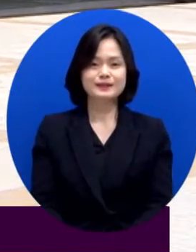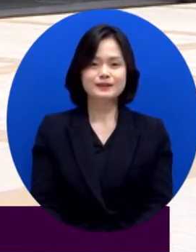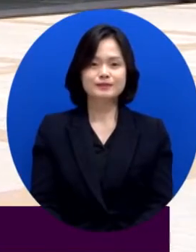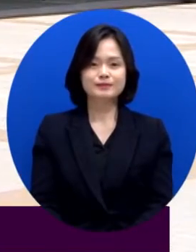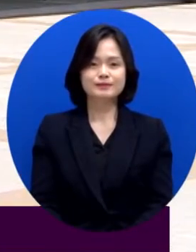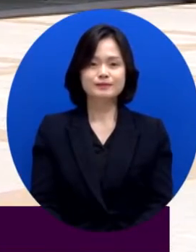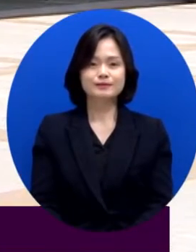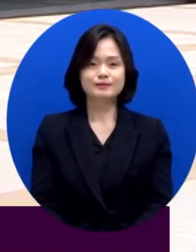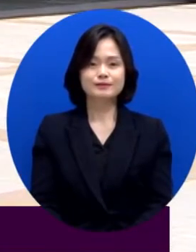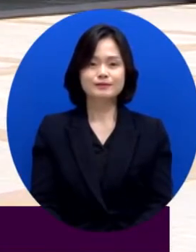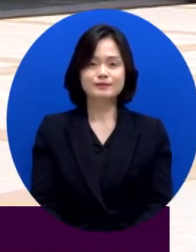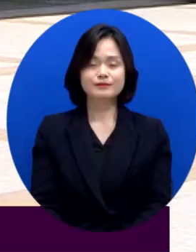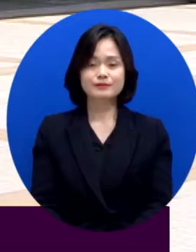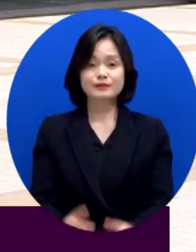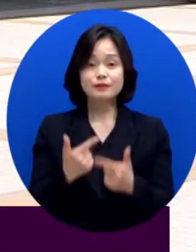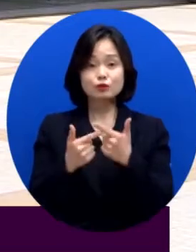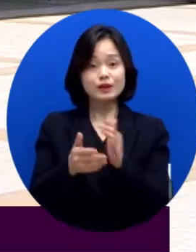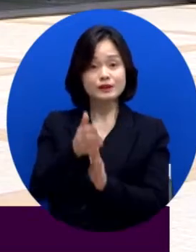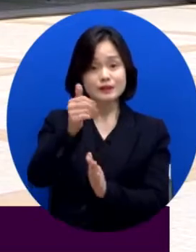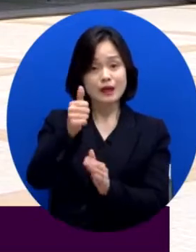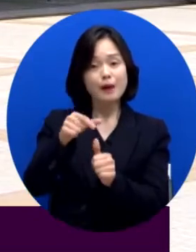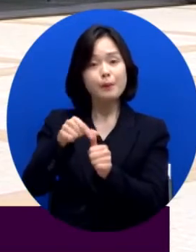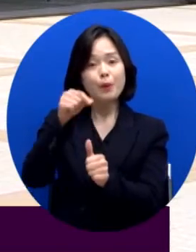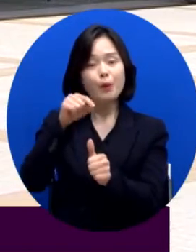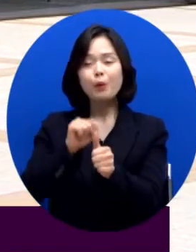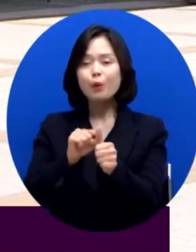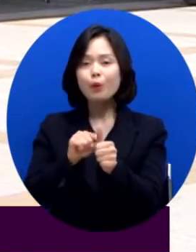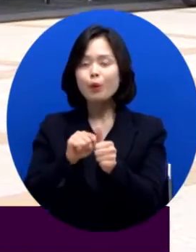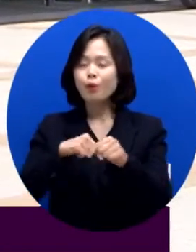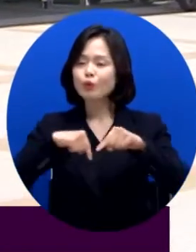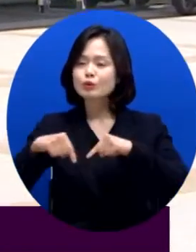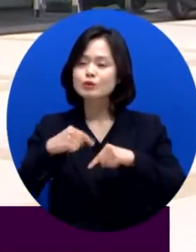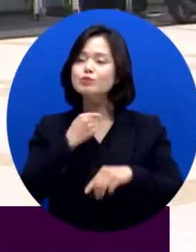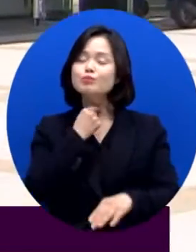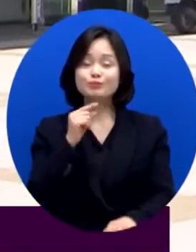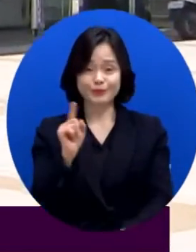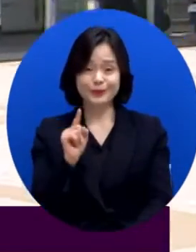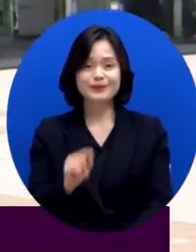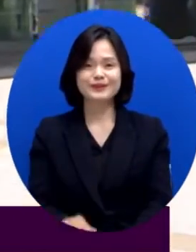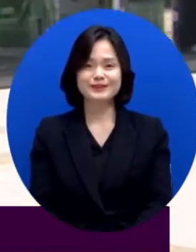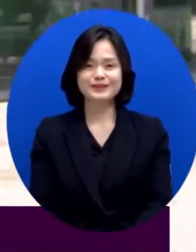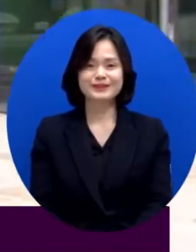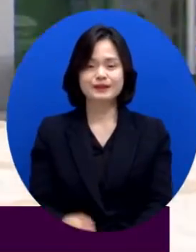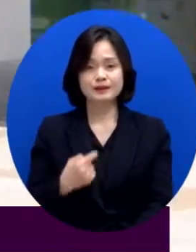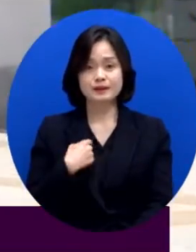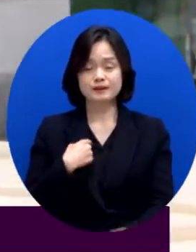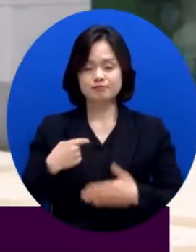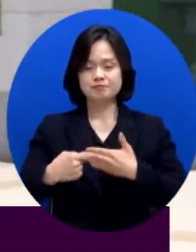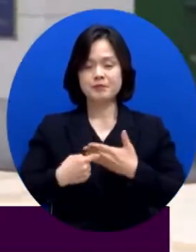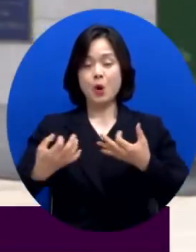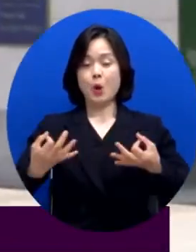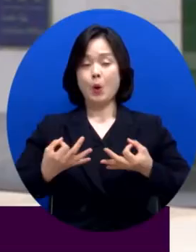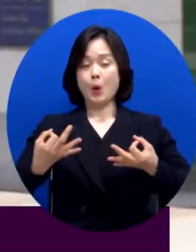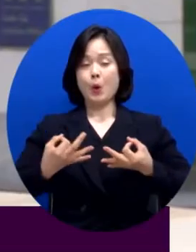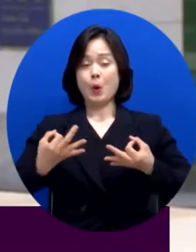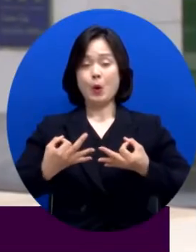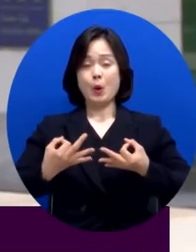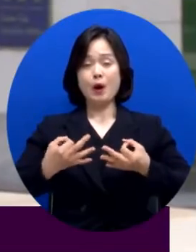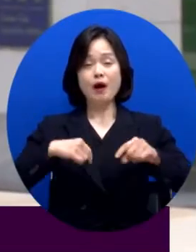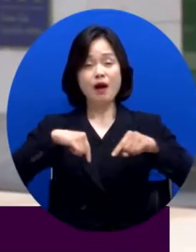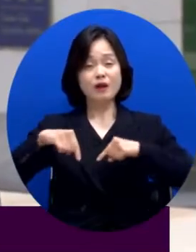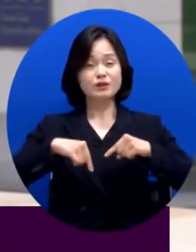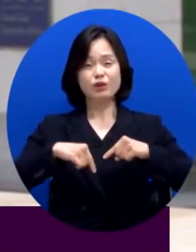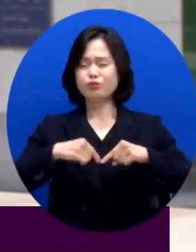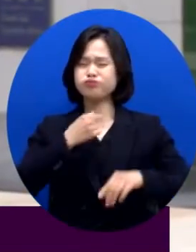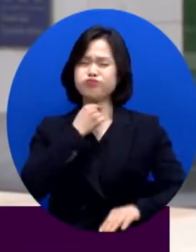목사님 당선자가 어떤 시장을 펼치길 원하시나요? 저는 무엇보다도 눈에 보이는 생색내는 그러한 전시 행정이